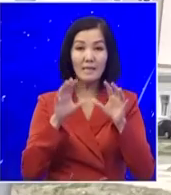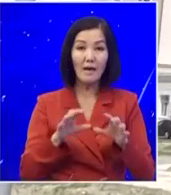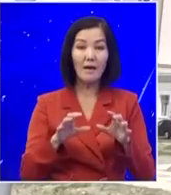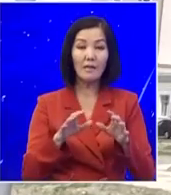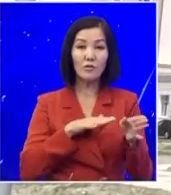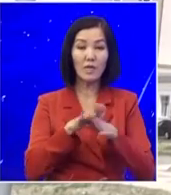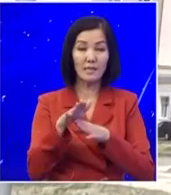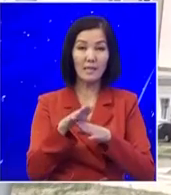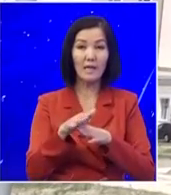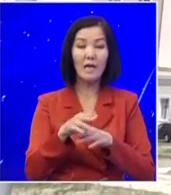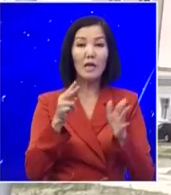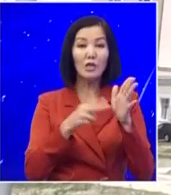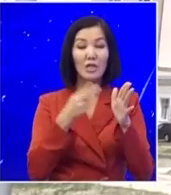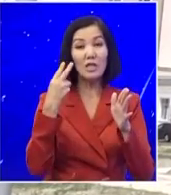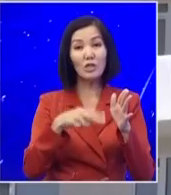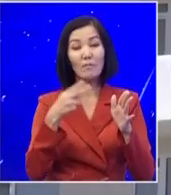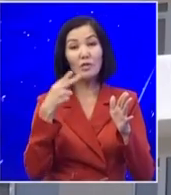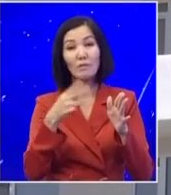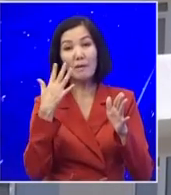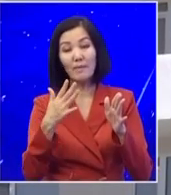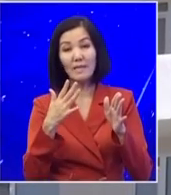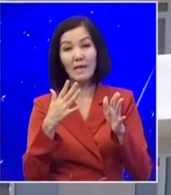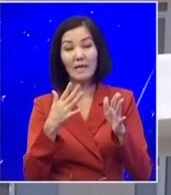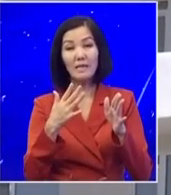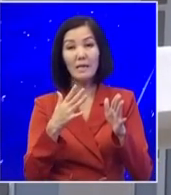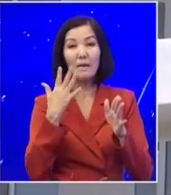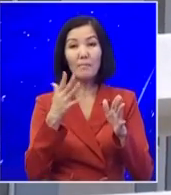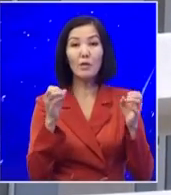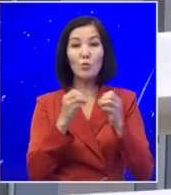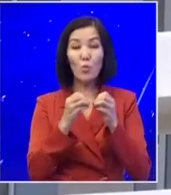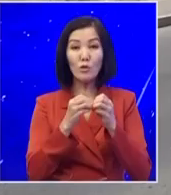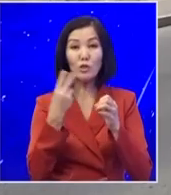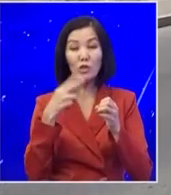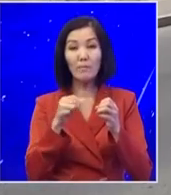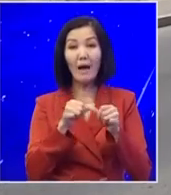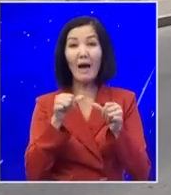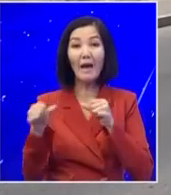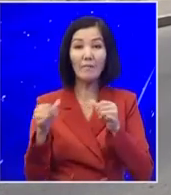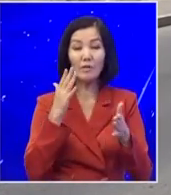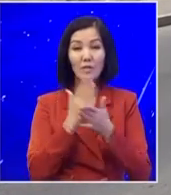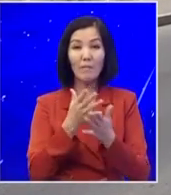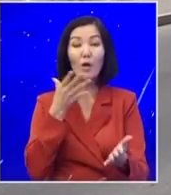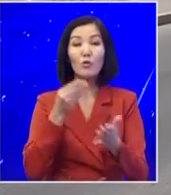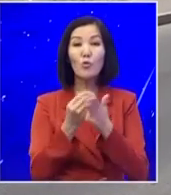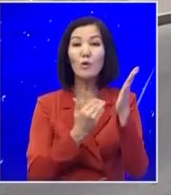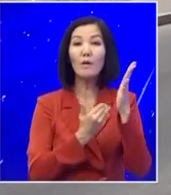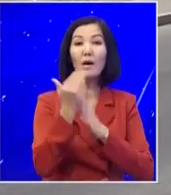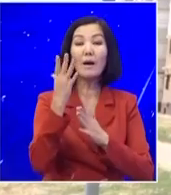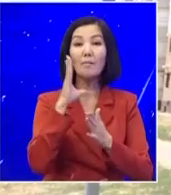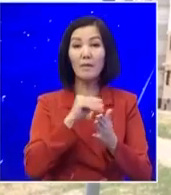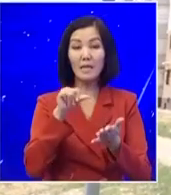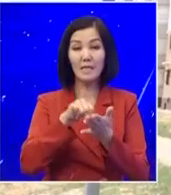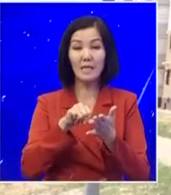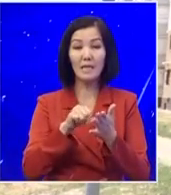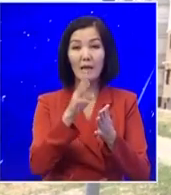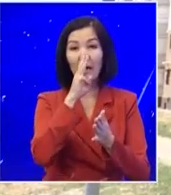асады. 7-20-25 ипотекалық бағдарламасының 5-10-20 жобасынан айырмашылығы бар. Оған төлем қабілеті жоғарылар ғана қатысады.